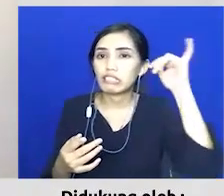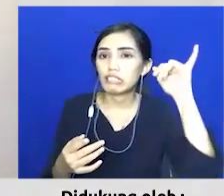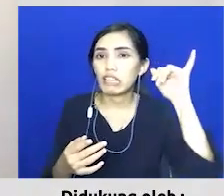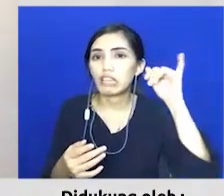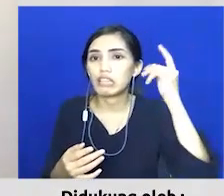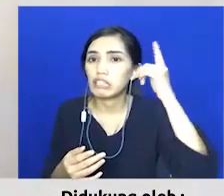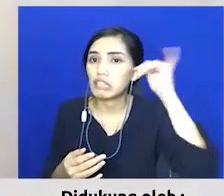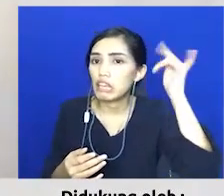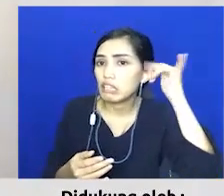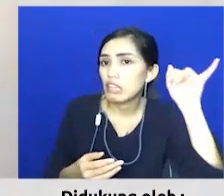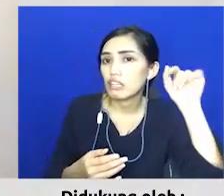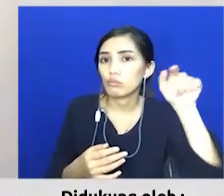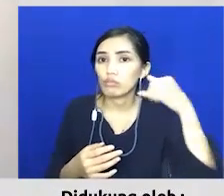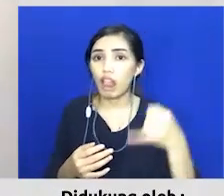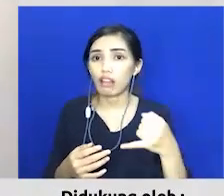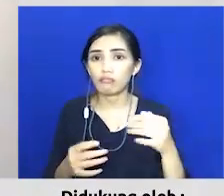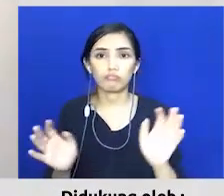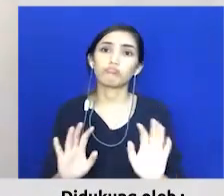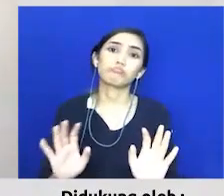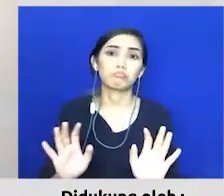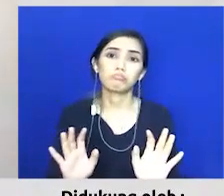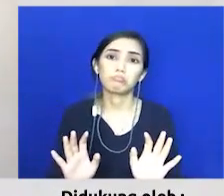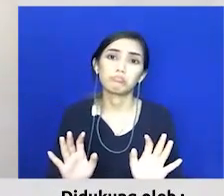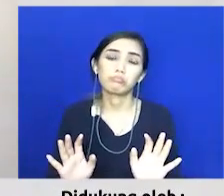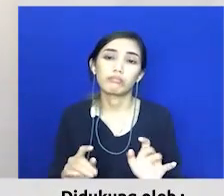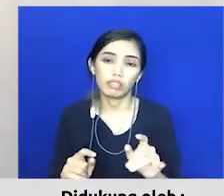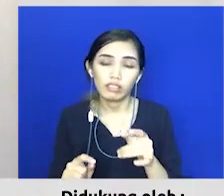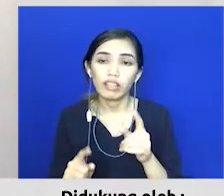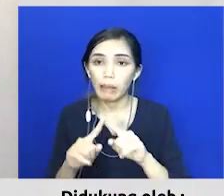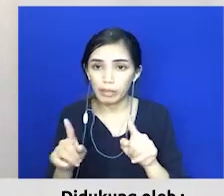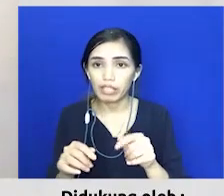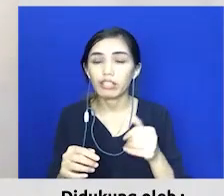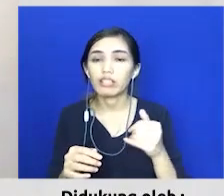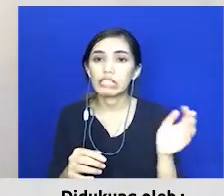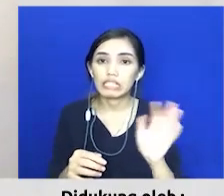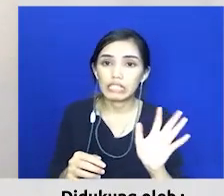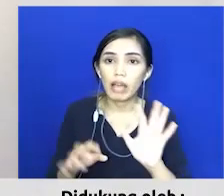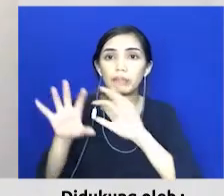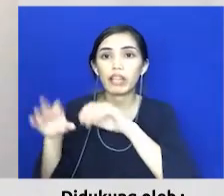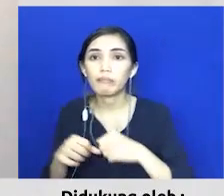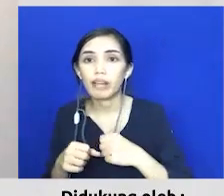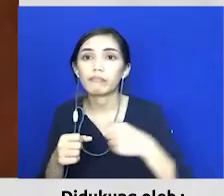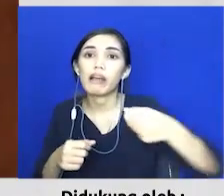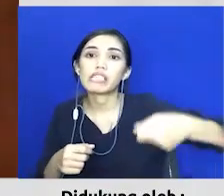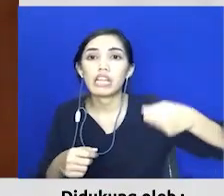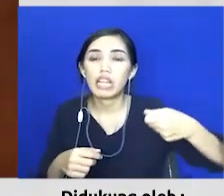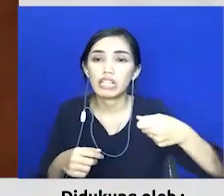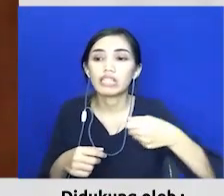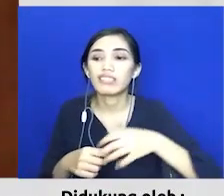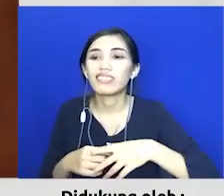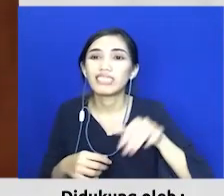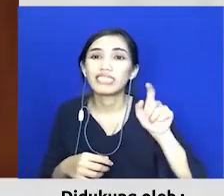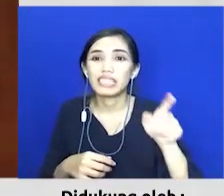pasaran. Nah, sekarang persoalannya pasaran ya. Tambah lagi datang teknologi baru dan sebagainya.